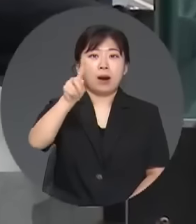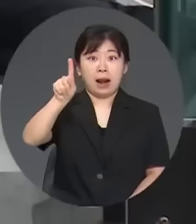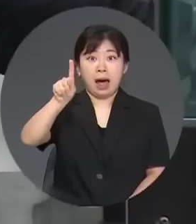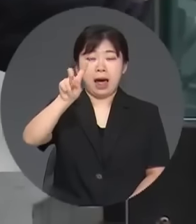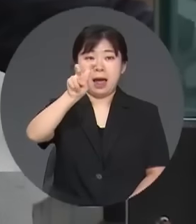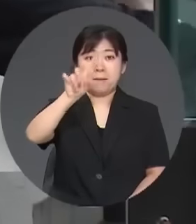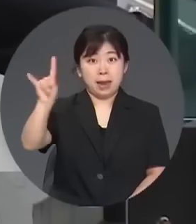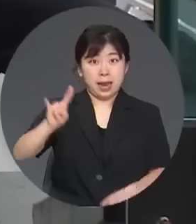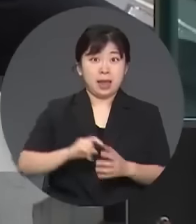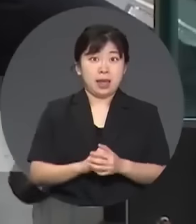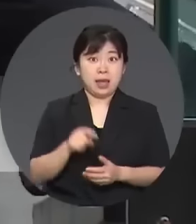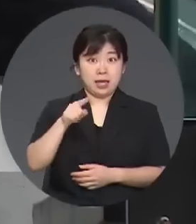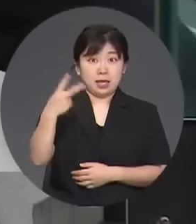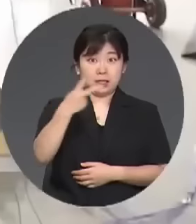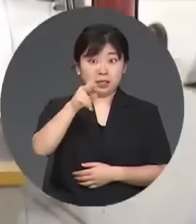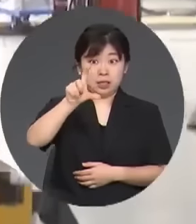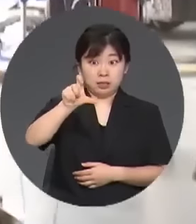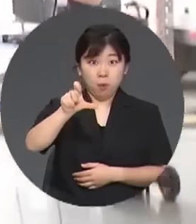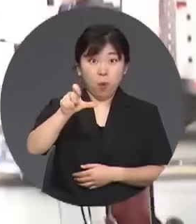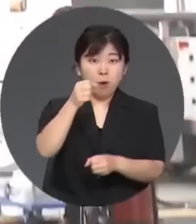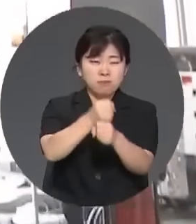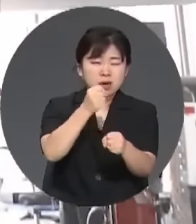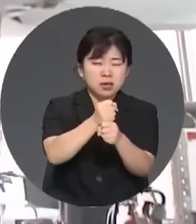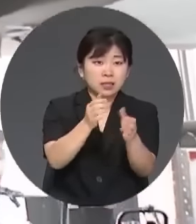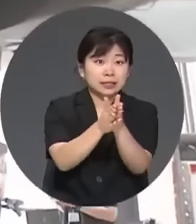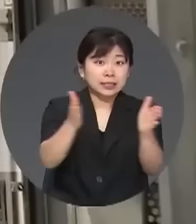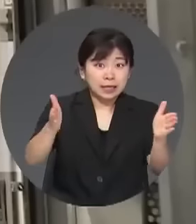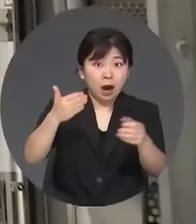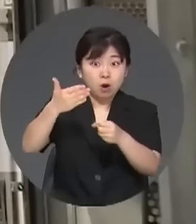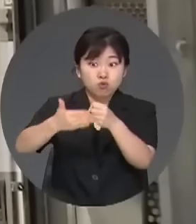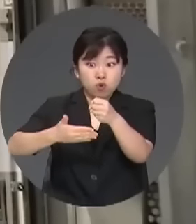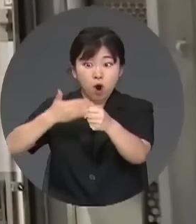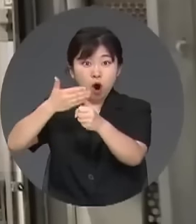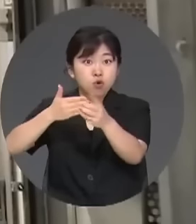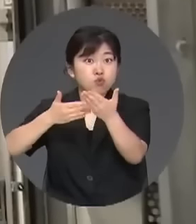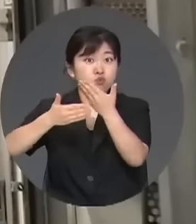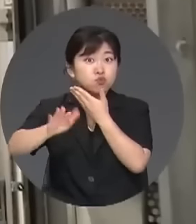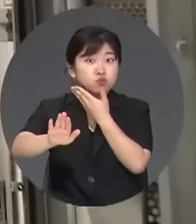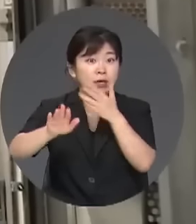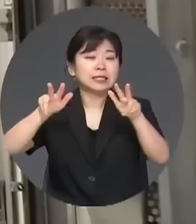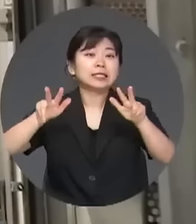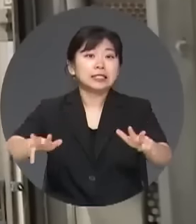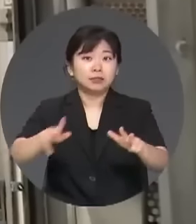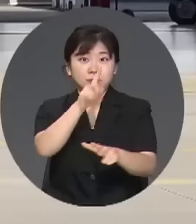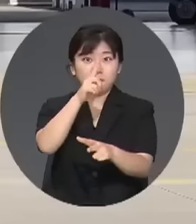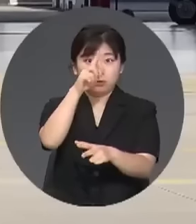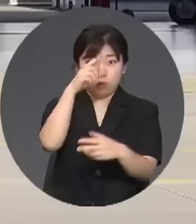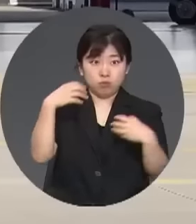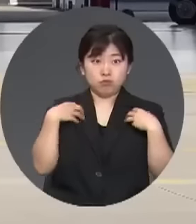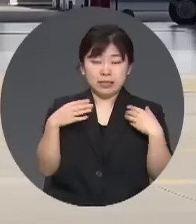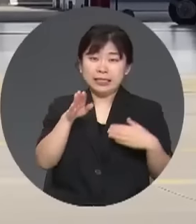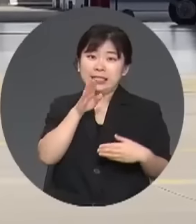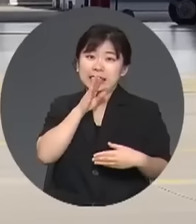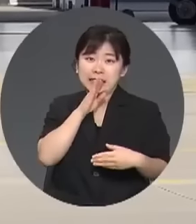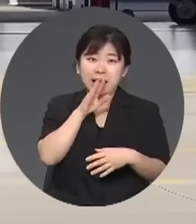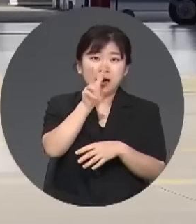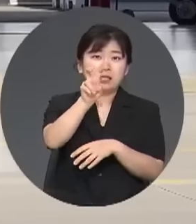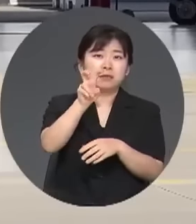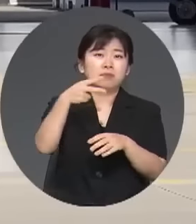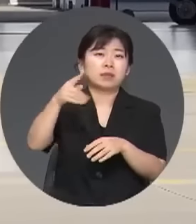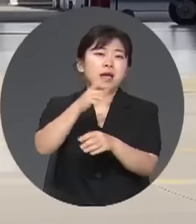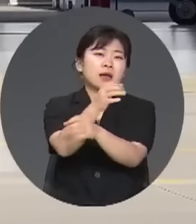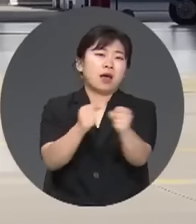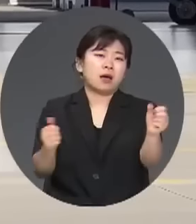위해 2015년 체계 개발을 시작해 9년 만에 방위 사업청과 20대 첫 생산 계약을 맺었습니다.